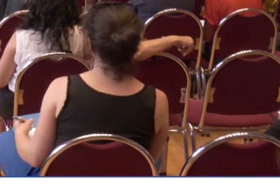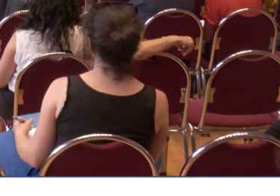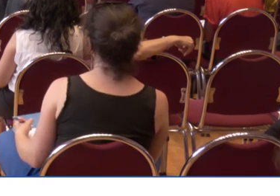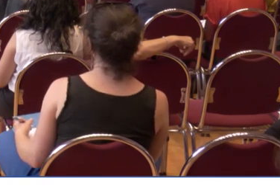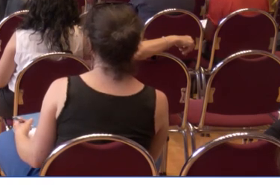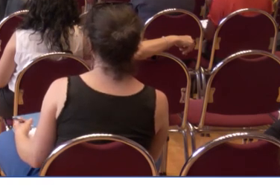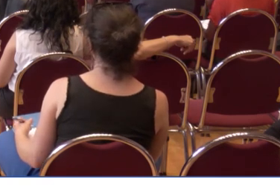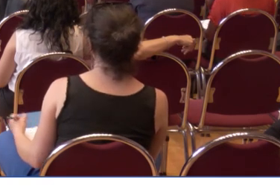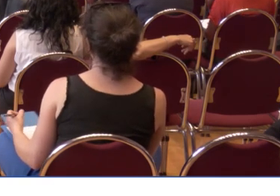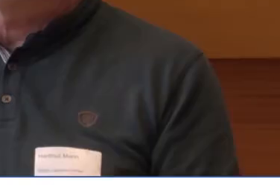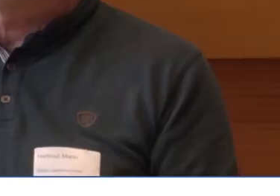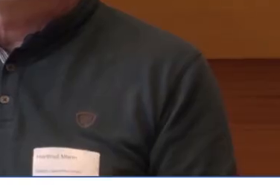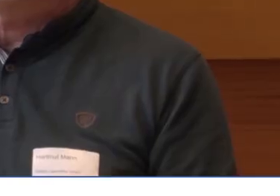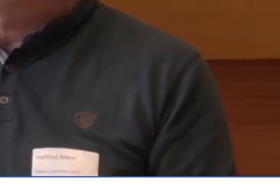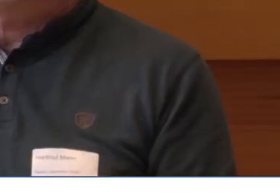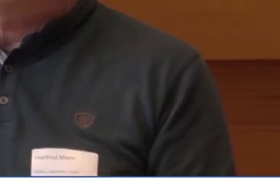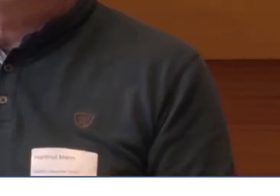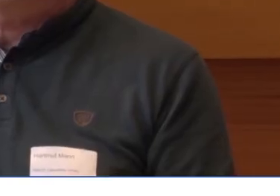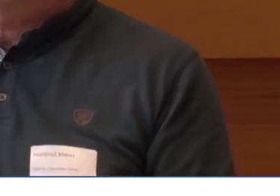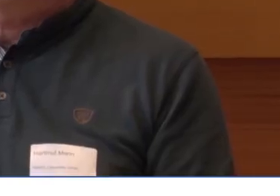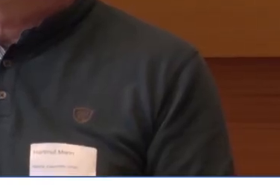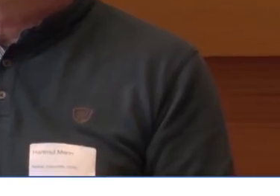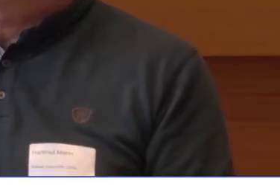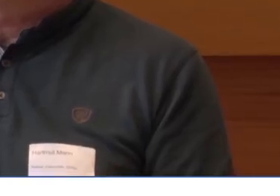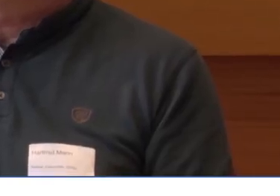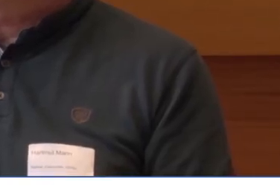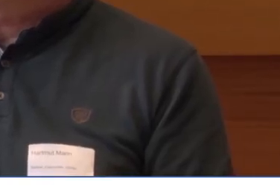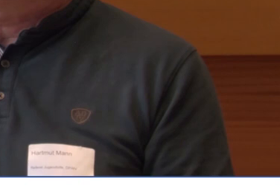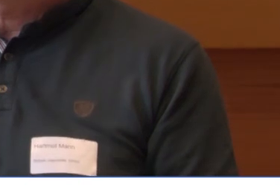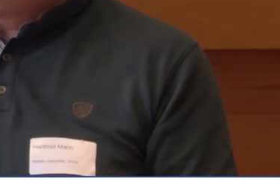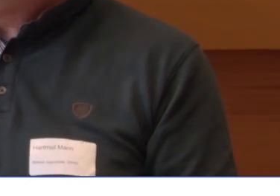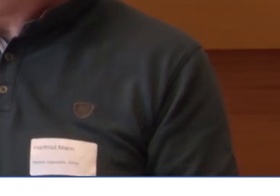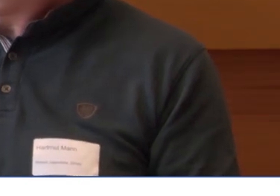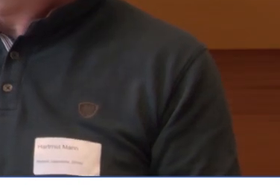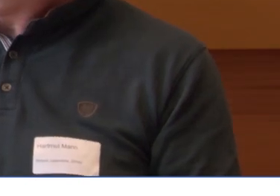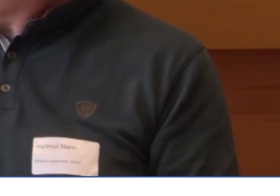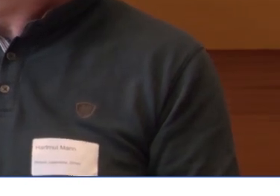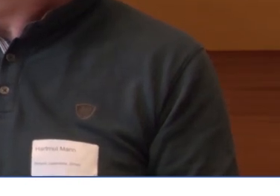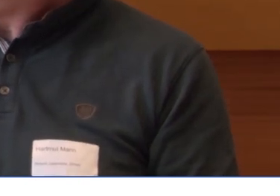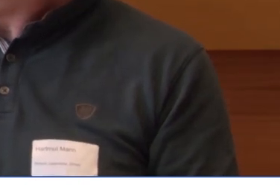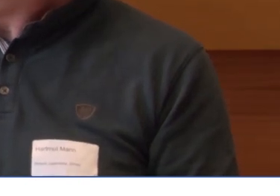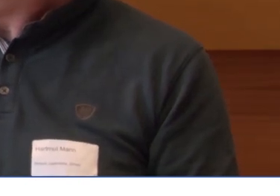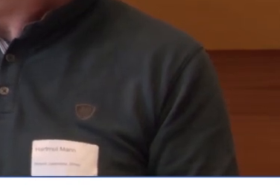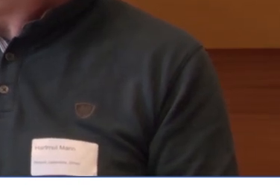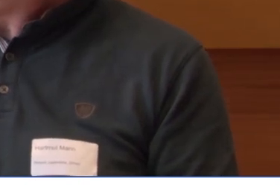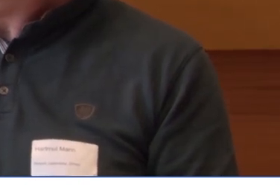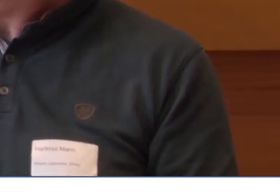auch er bietet Weiterbildungen an und worauf ich gerade schon angespielt habe er ist außerdem